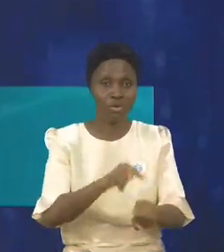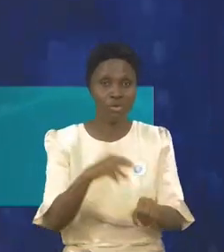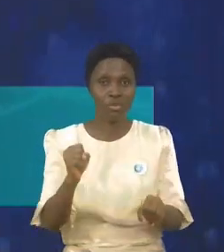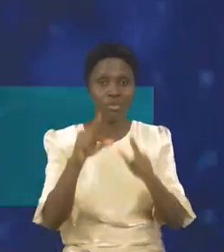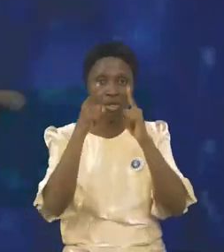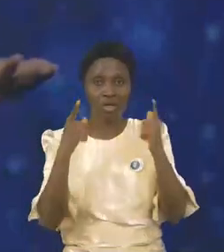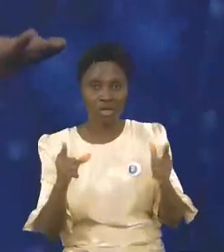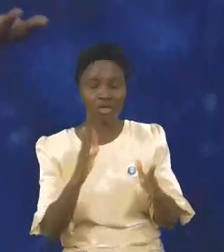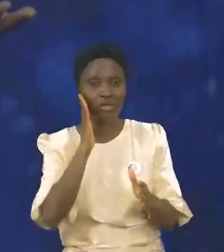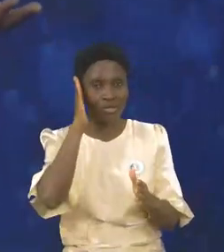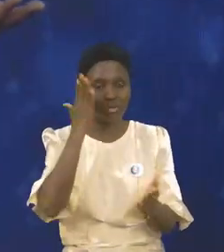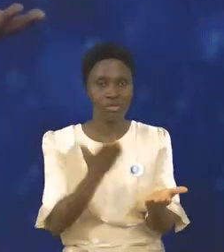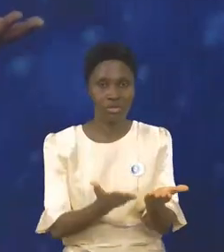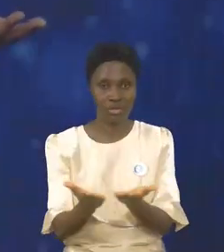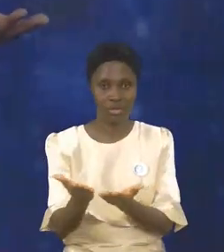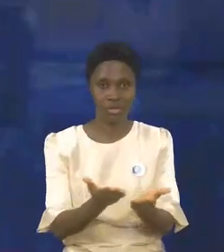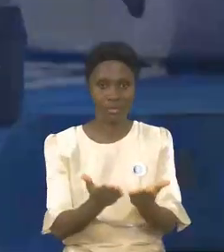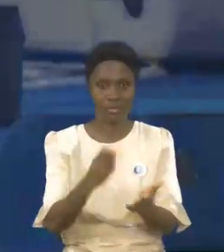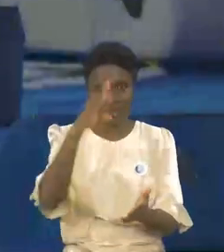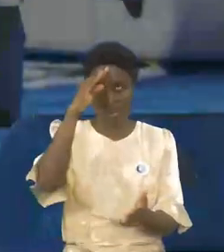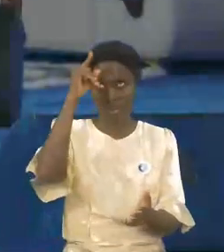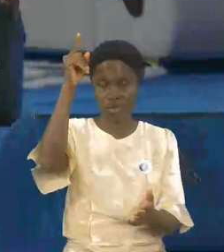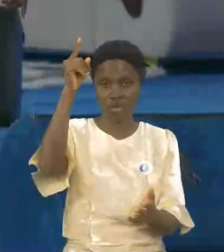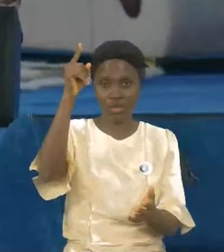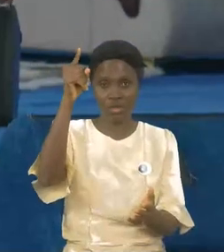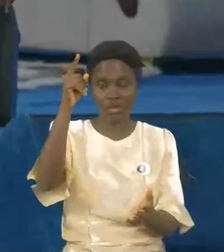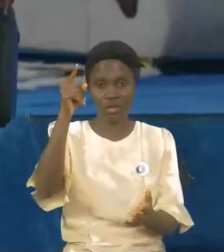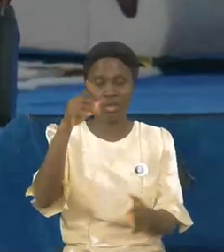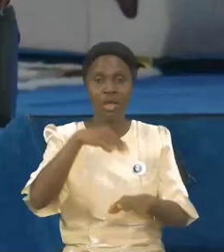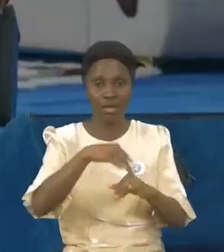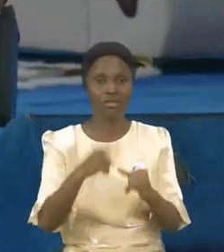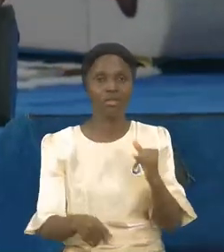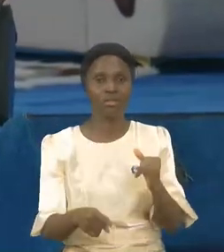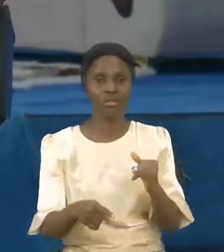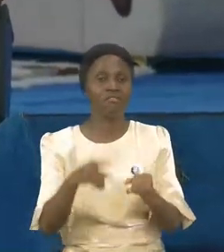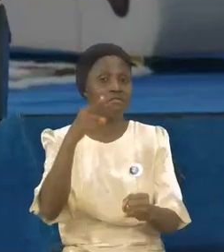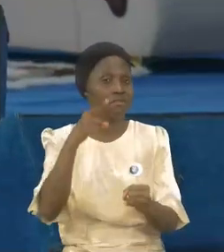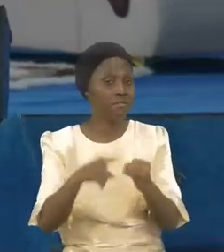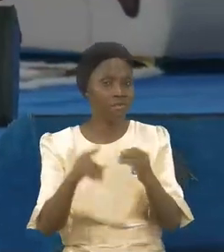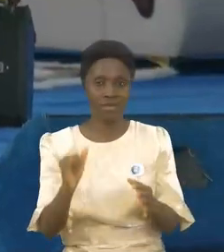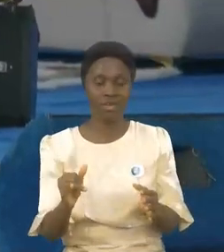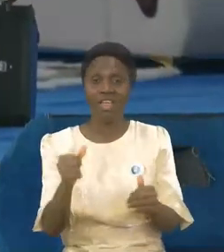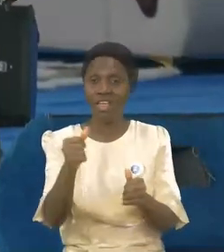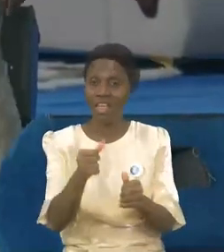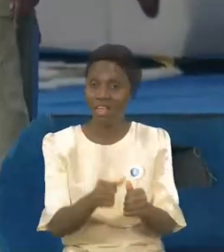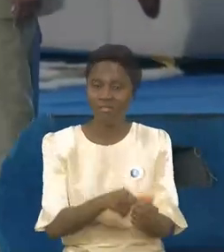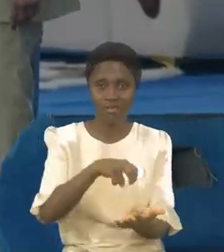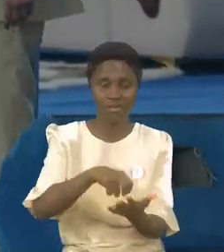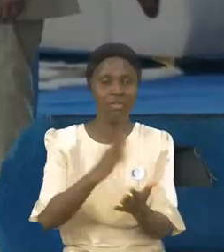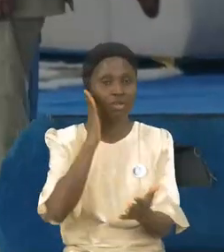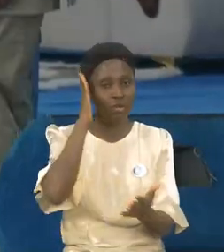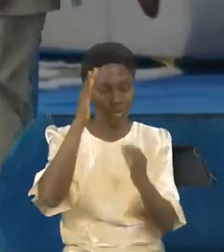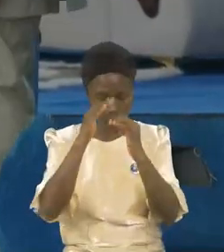et tout. Et tous les peuples, les nations et les hommes, de toute la langue,